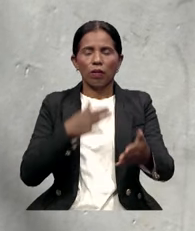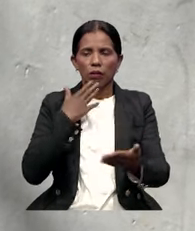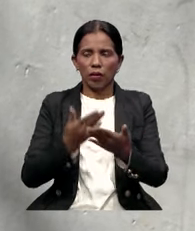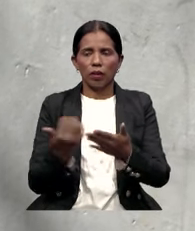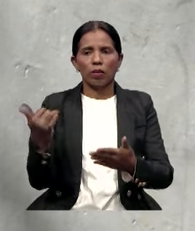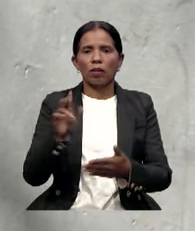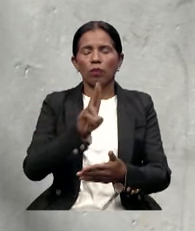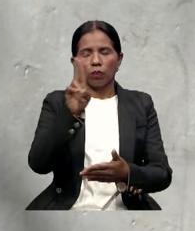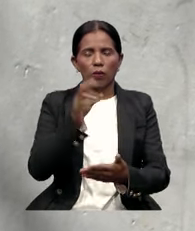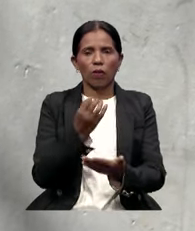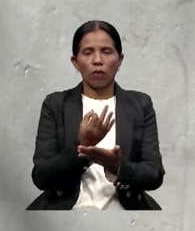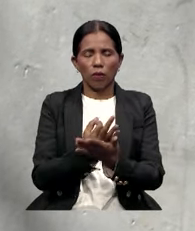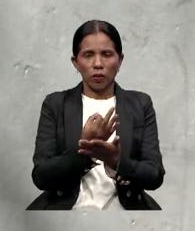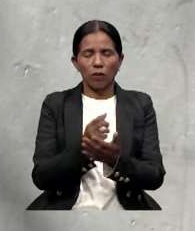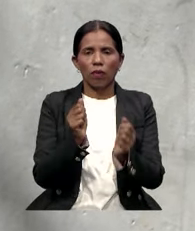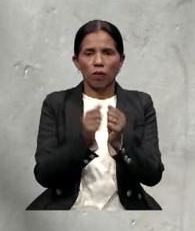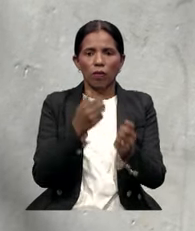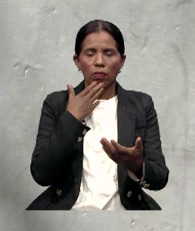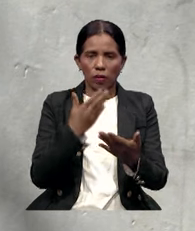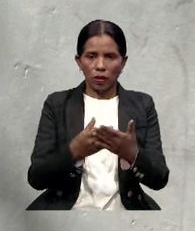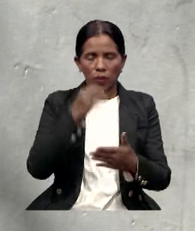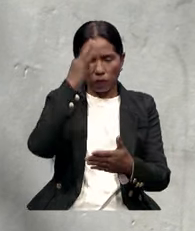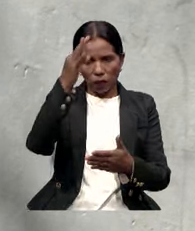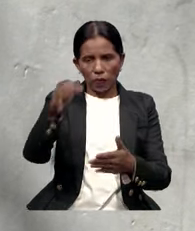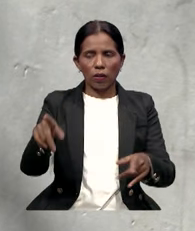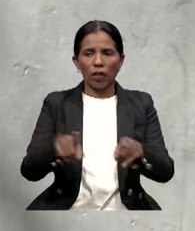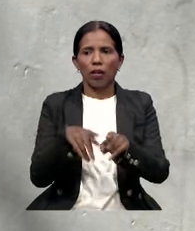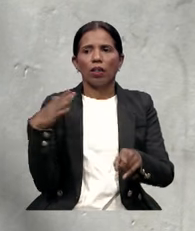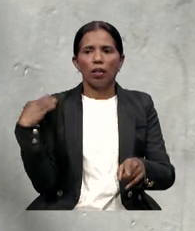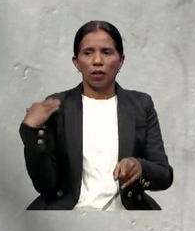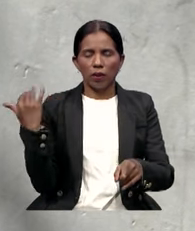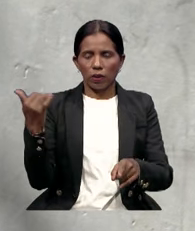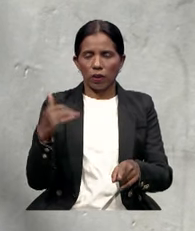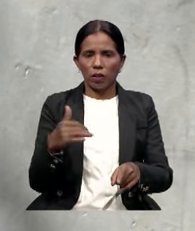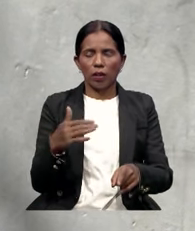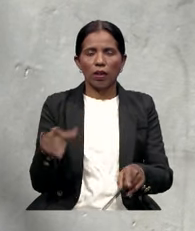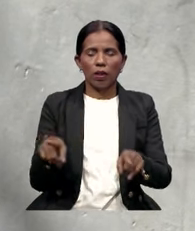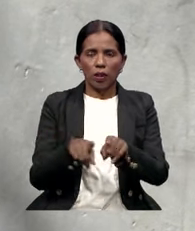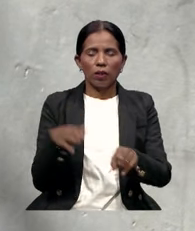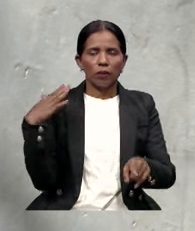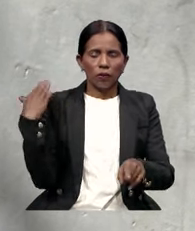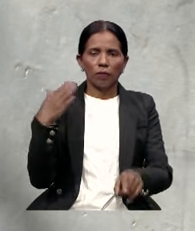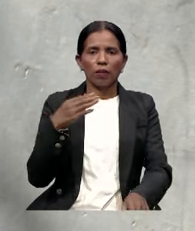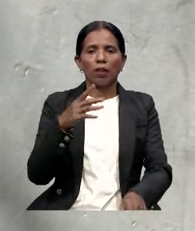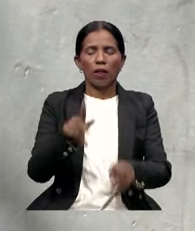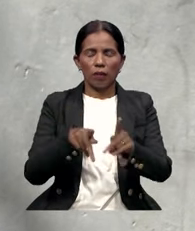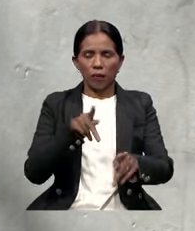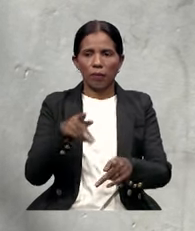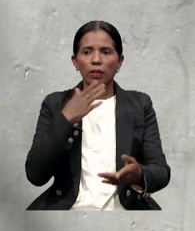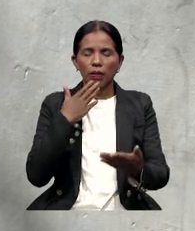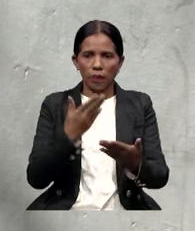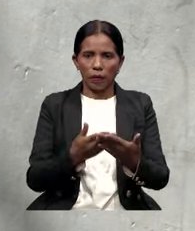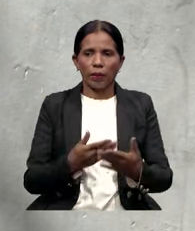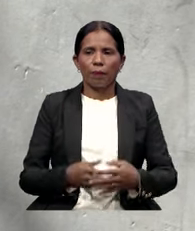o diak para ba futuru nudar joben ba sidadau ni dan ini nia diak